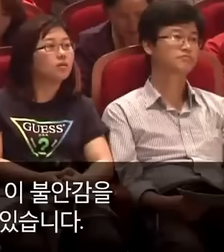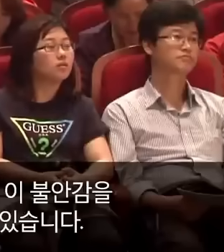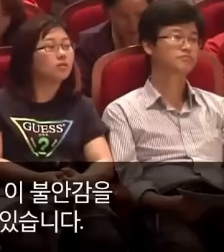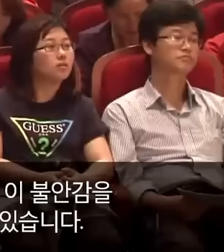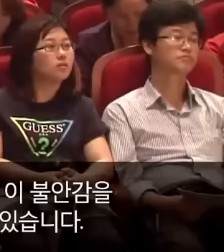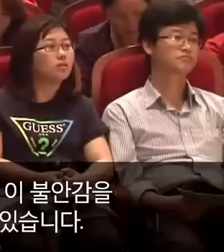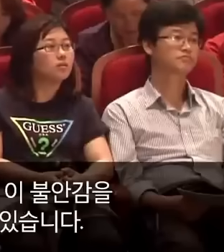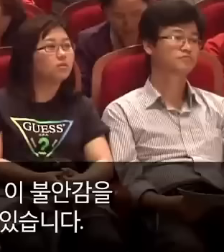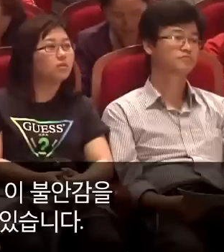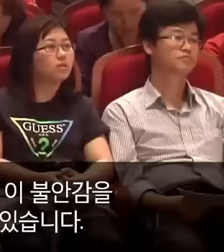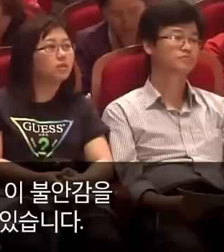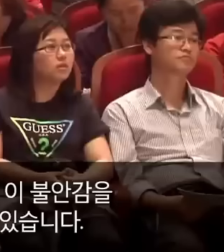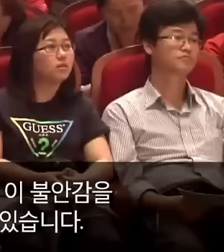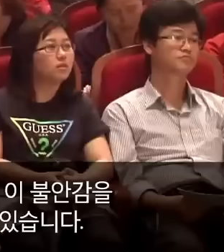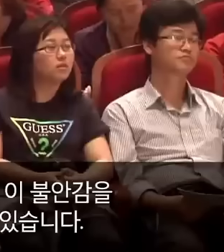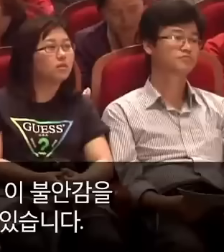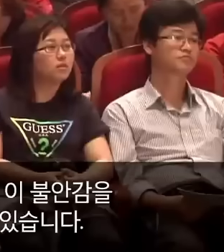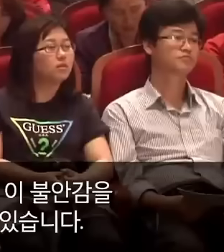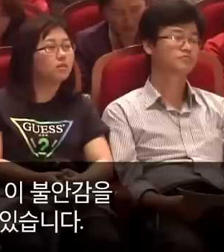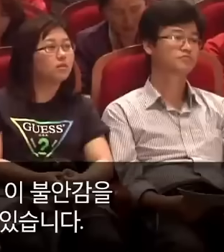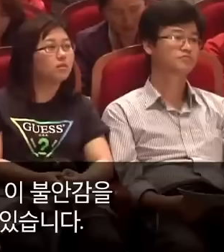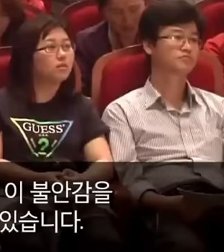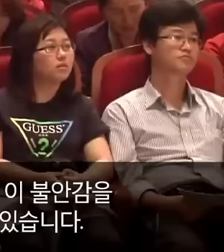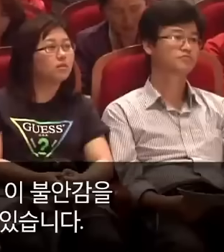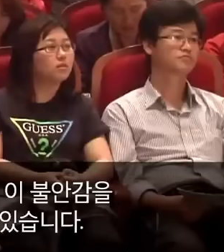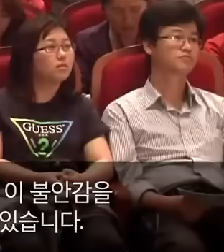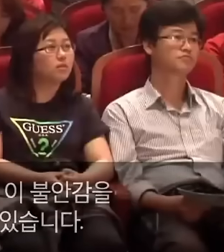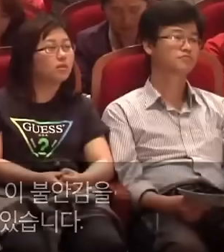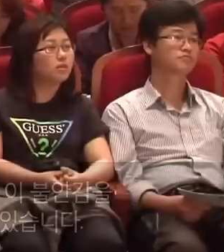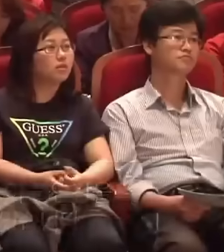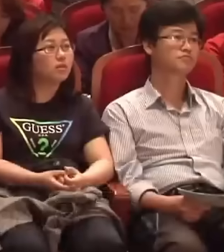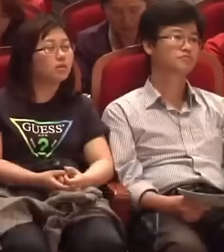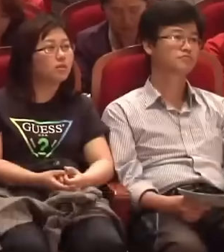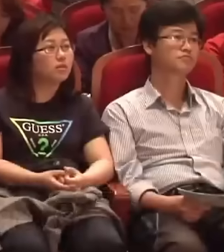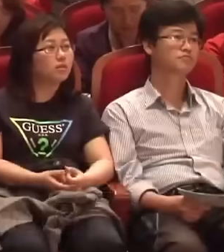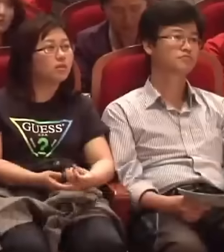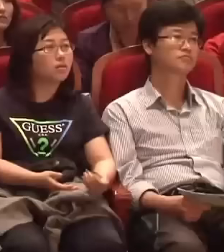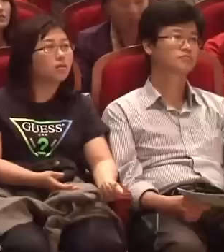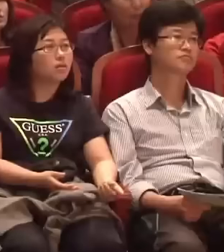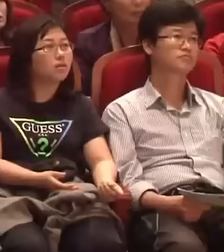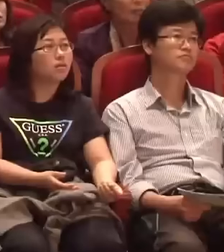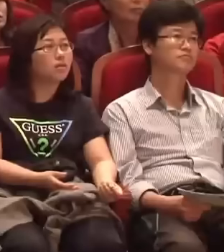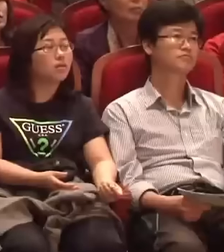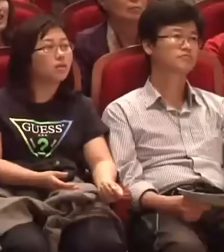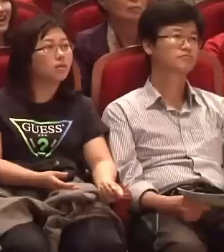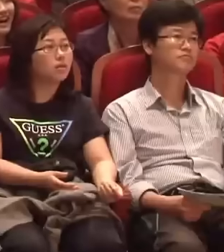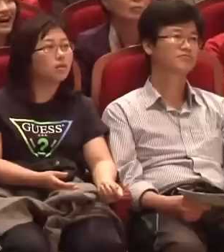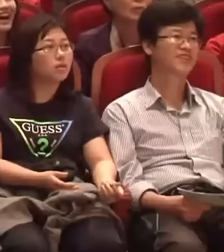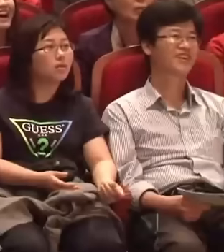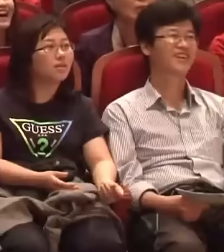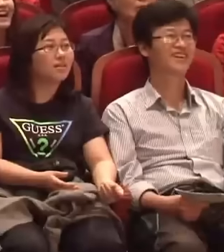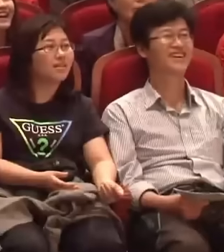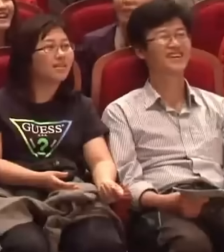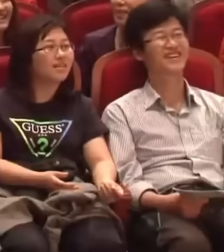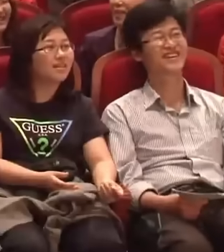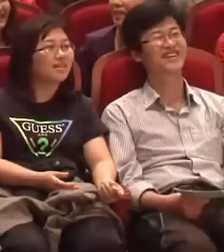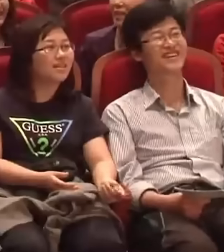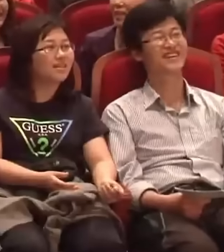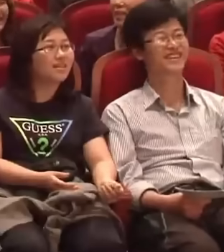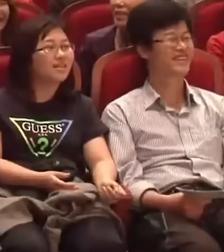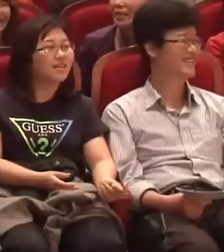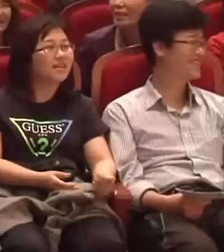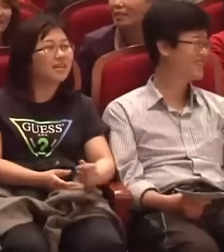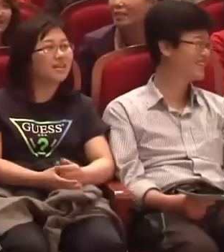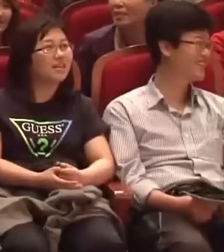깨달음에 도달할 수 있을지 항상 의문을 가지고 살고 있습니다. 그런 생각 안 하면 돼요.